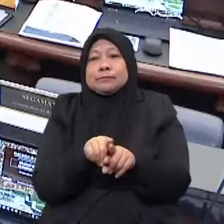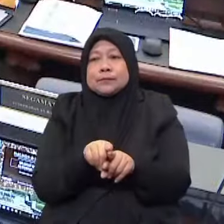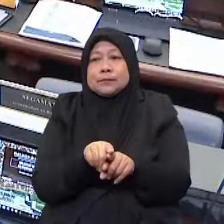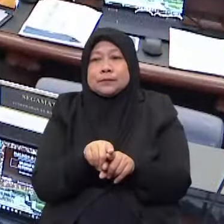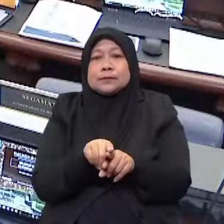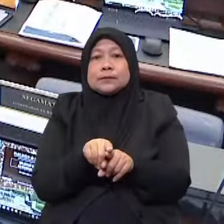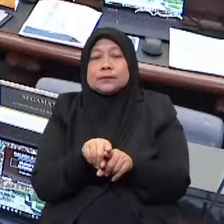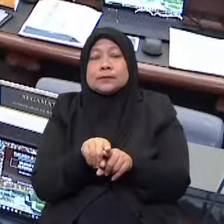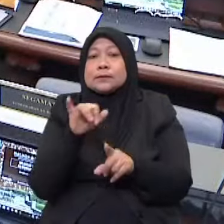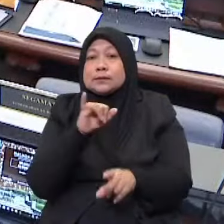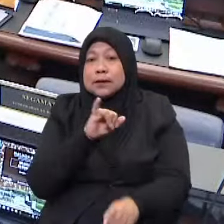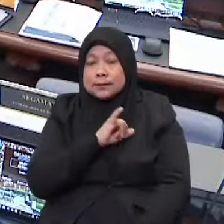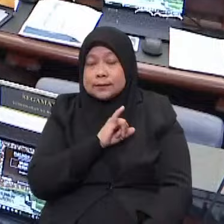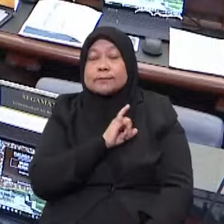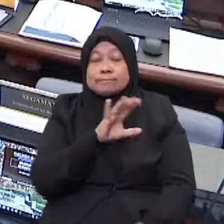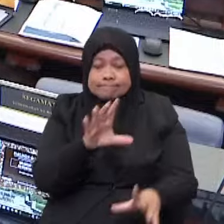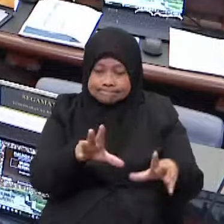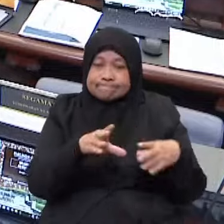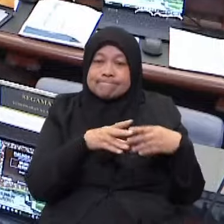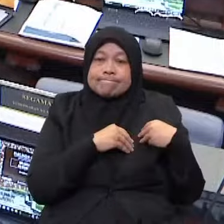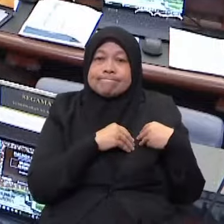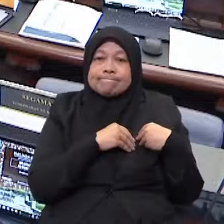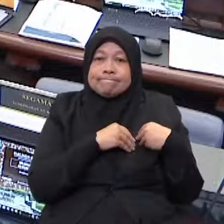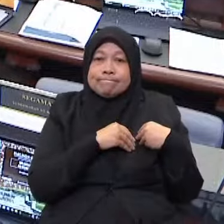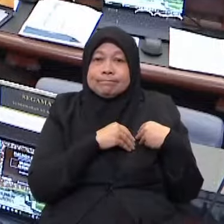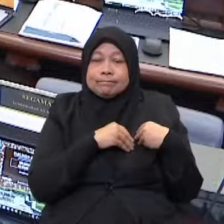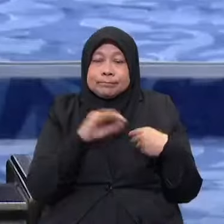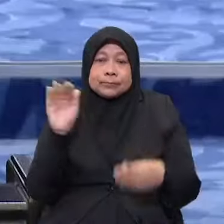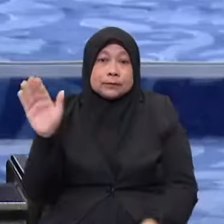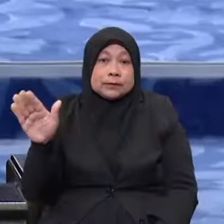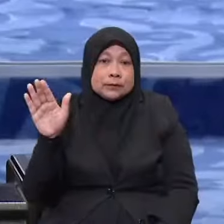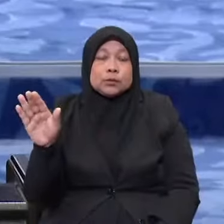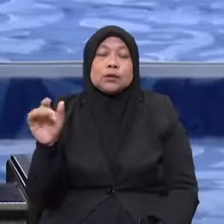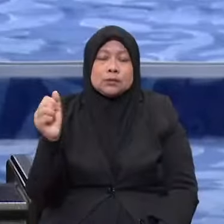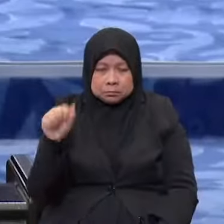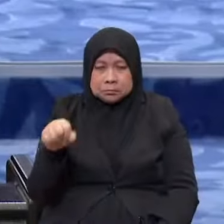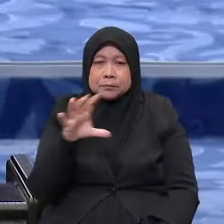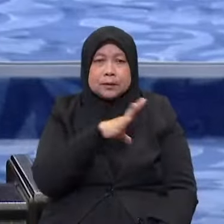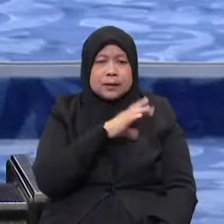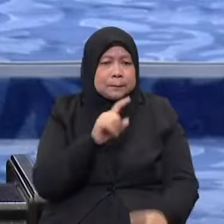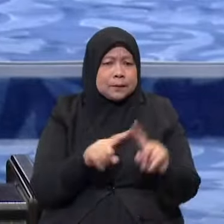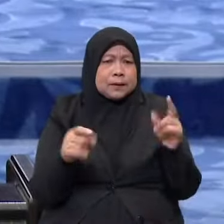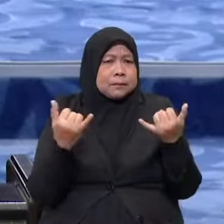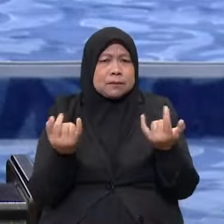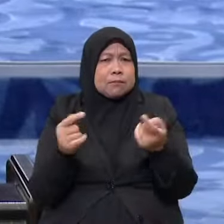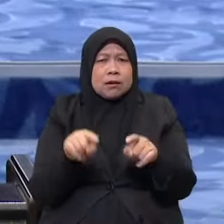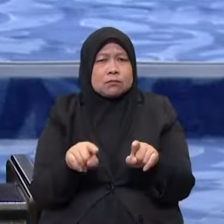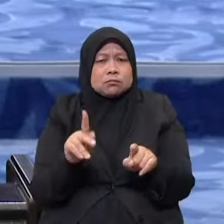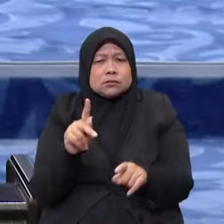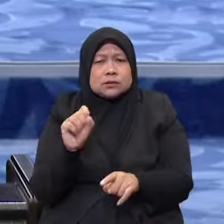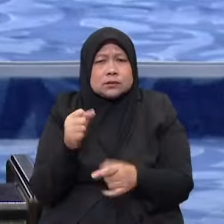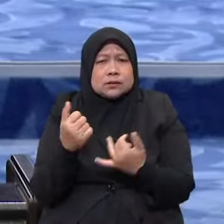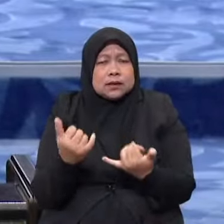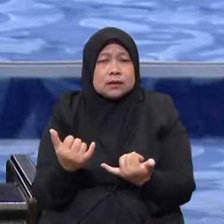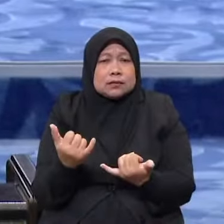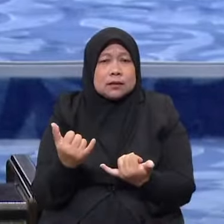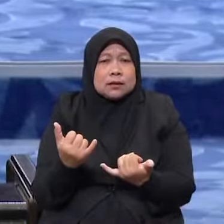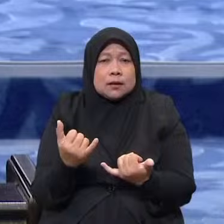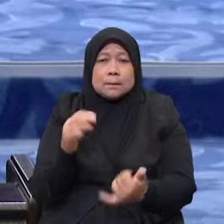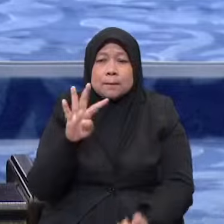Saya sedia keterima teguran. Tetapi apa yang berlaku dalam kes ini?